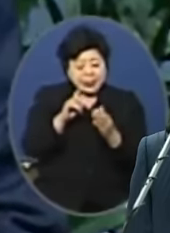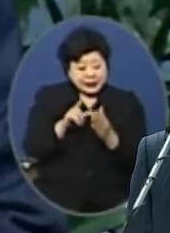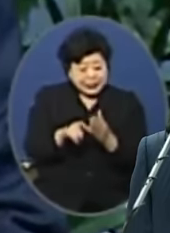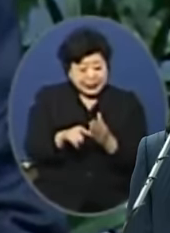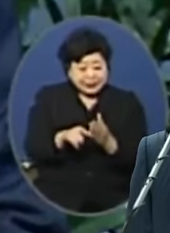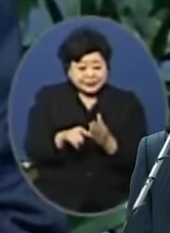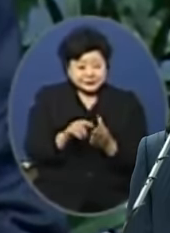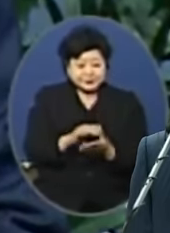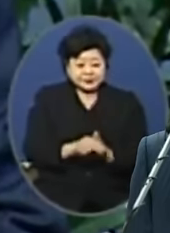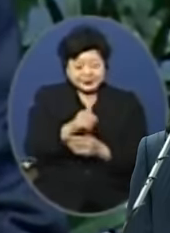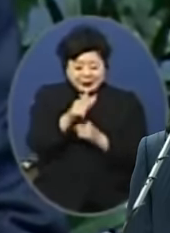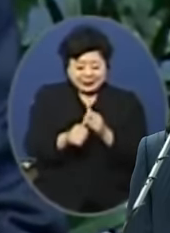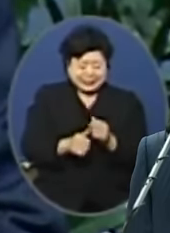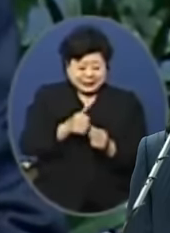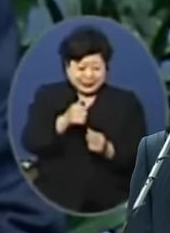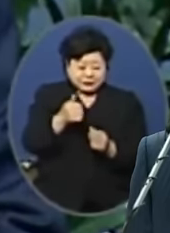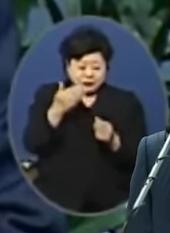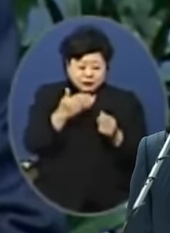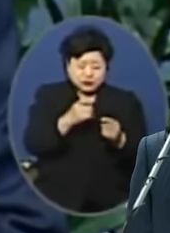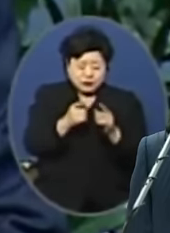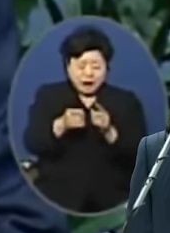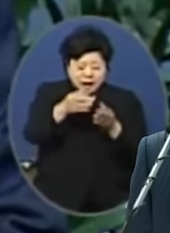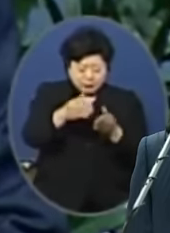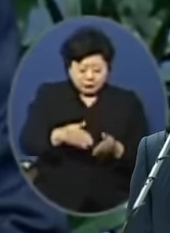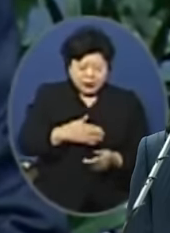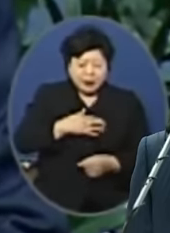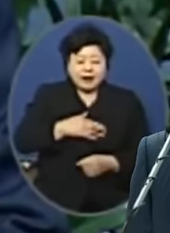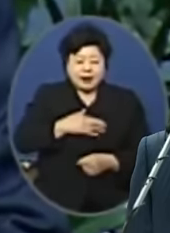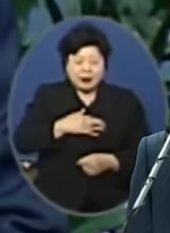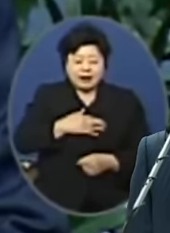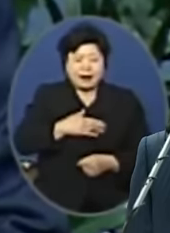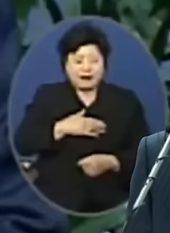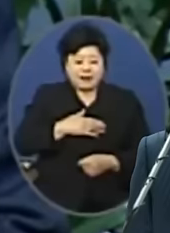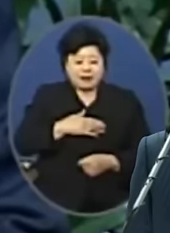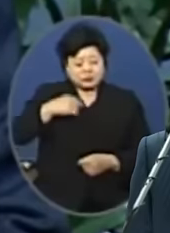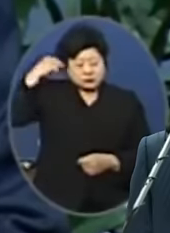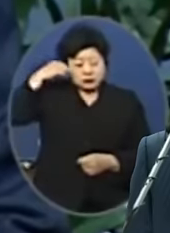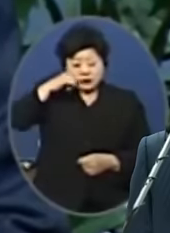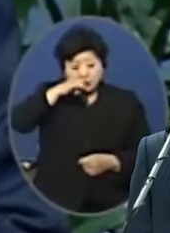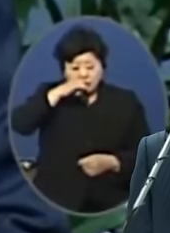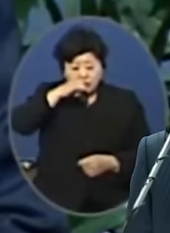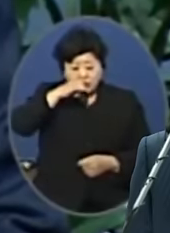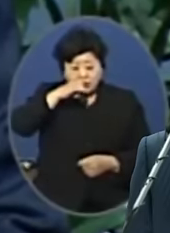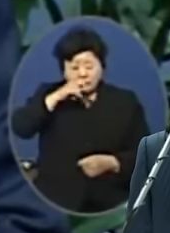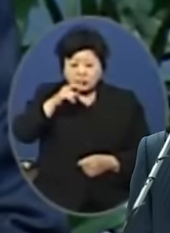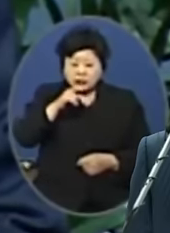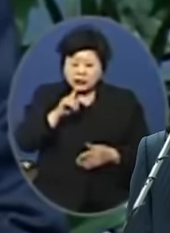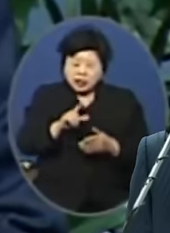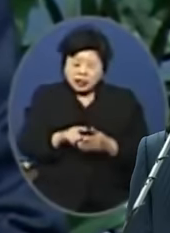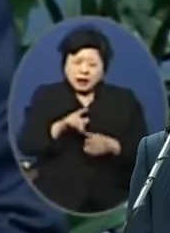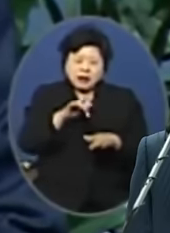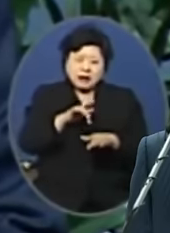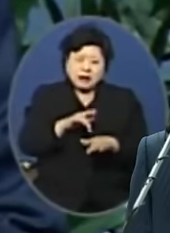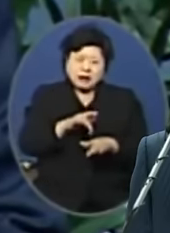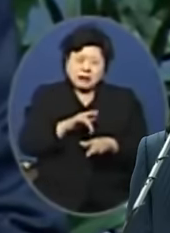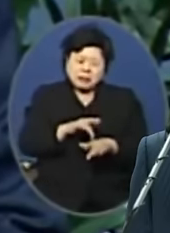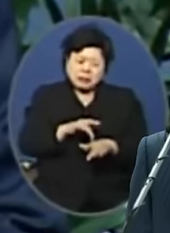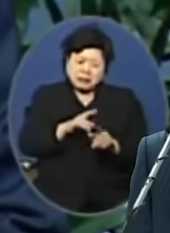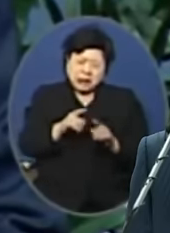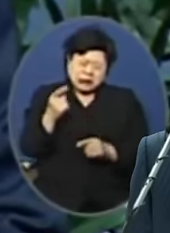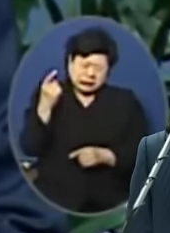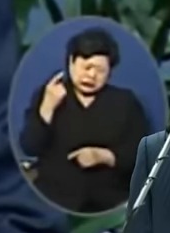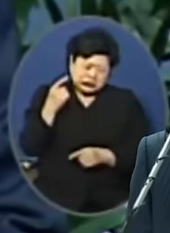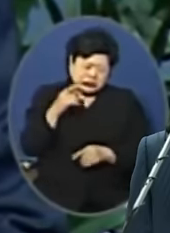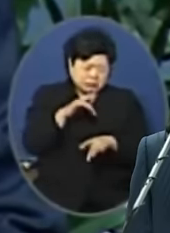저 하나님이 저 사람 통해서 내게 말을 하구나 그렇게 느낄 때도 있고 어떤 때는 말을 하는